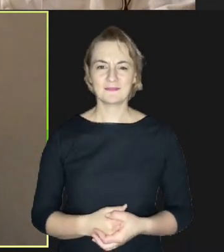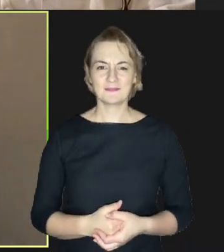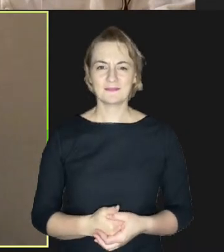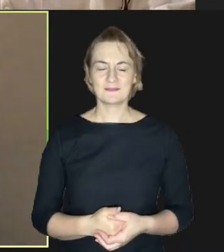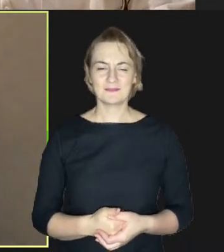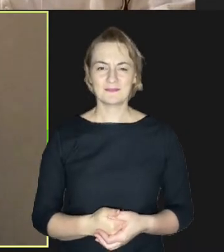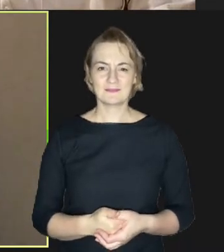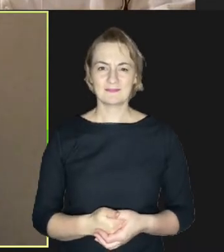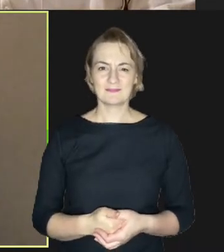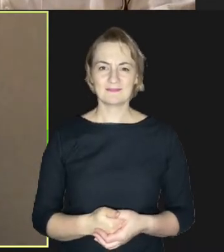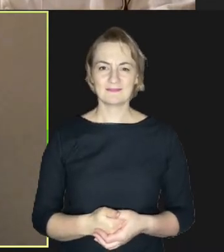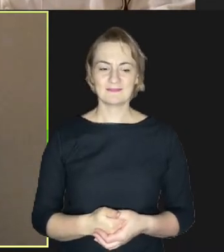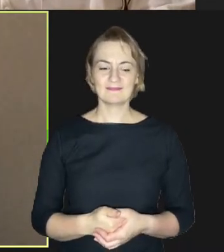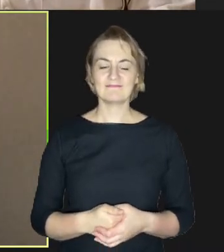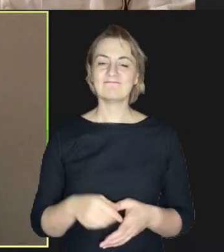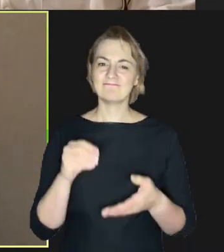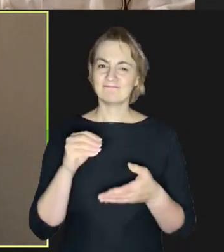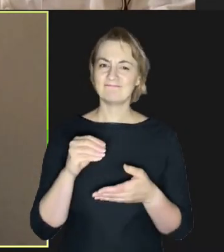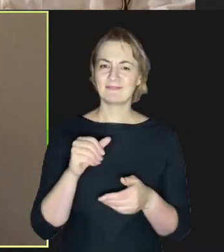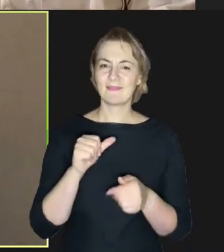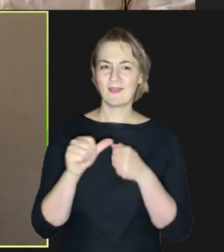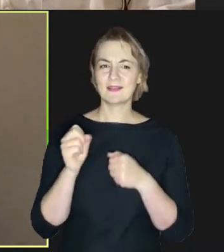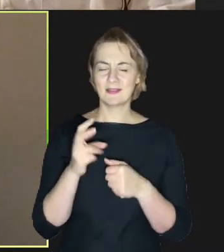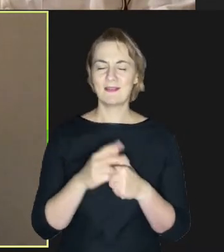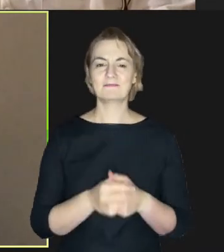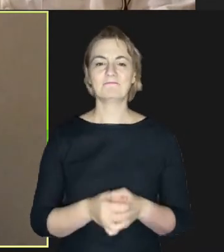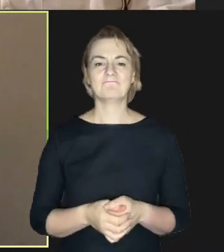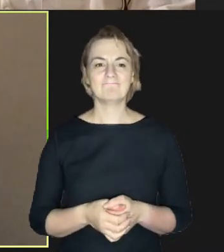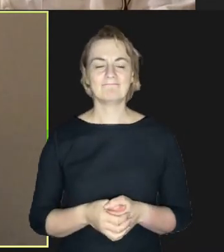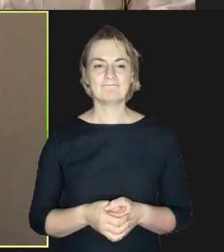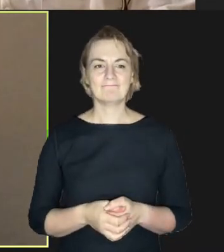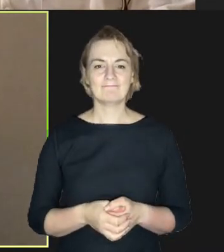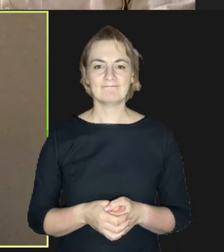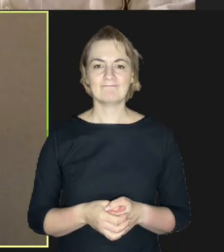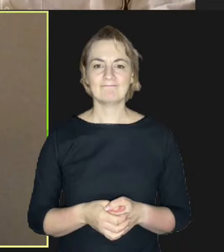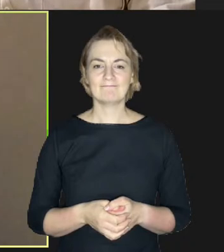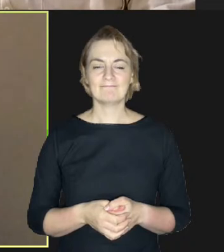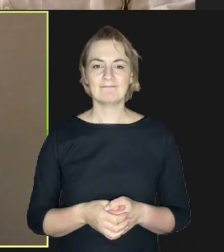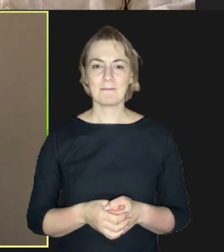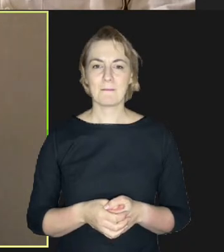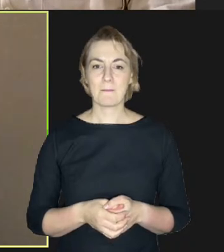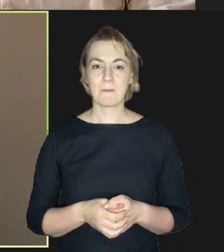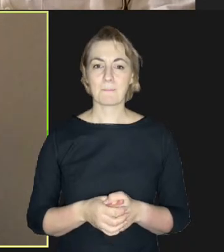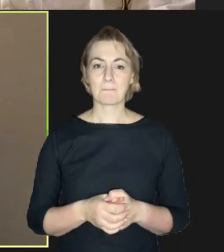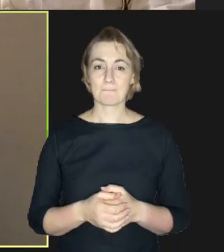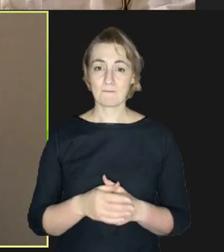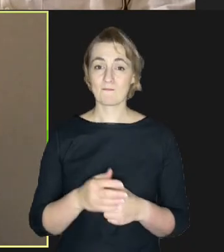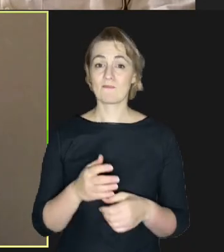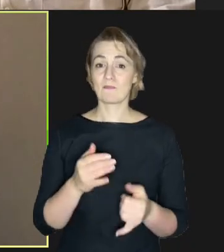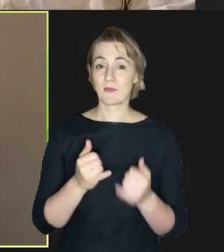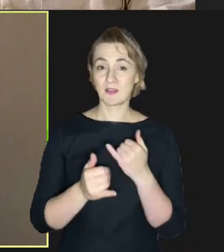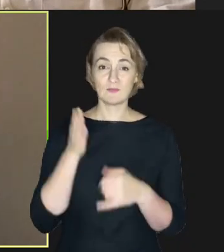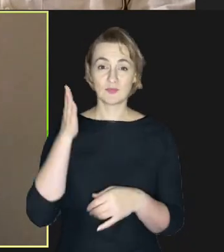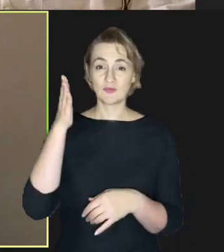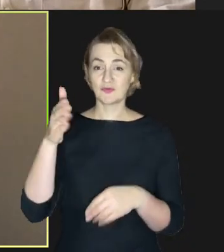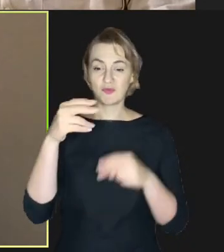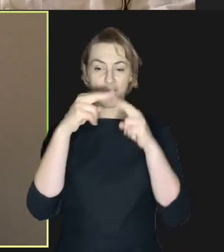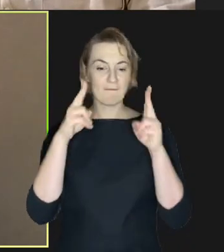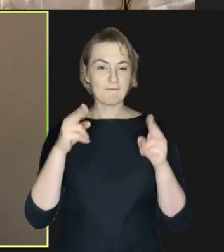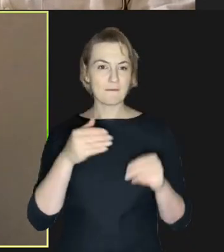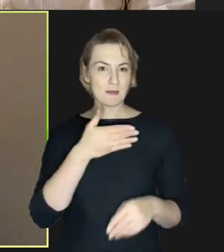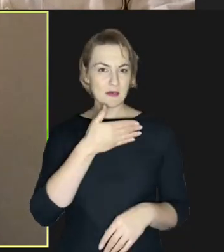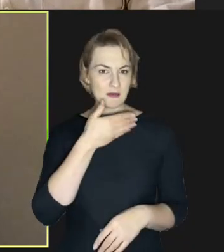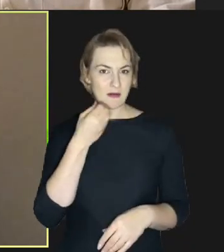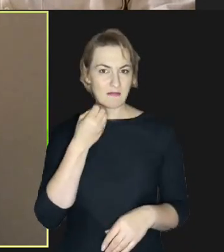I ono brzmi tak. Kiedy przyszłość nie ma formy, kiedy cały świat